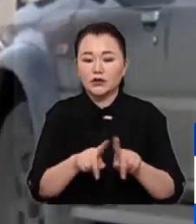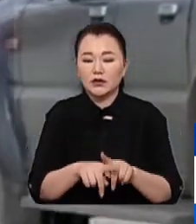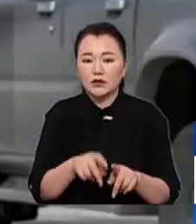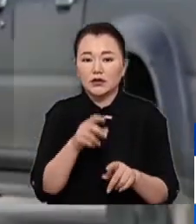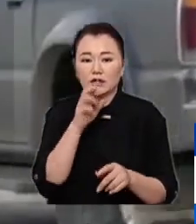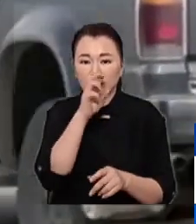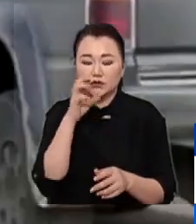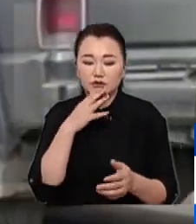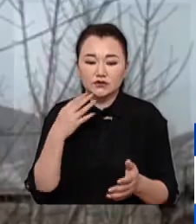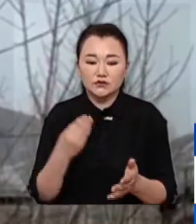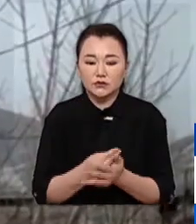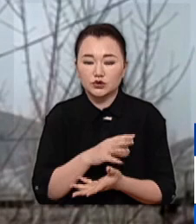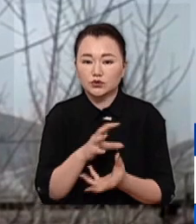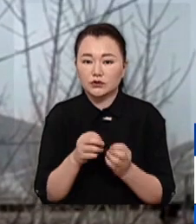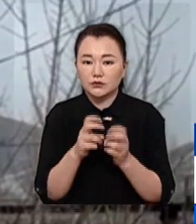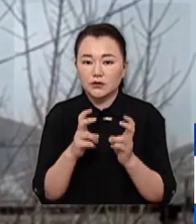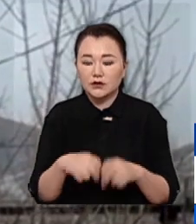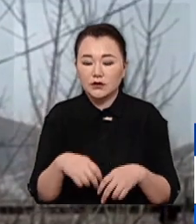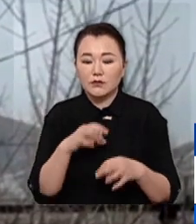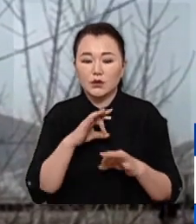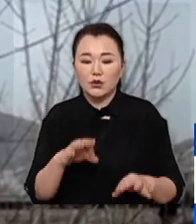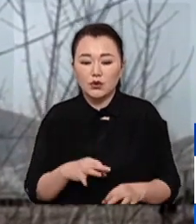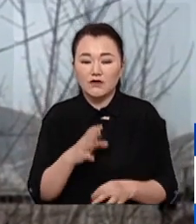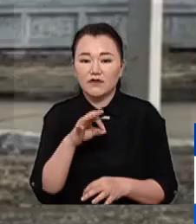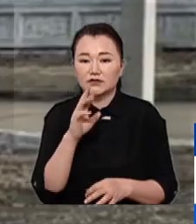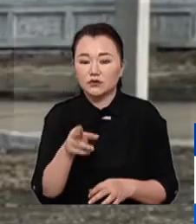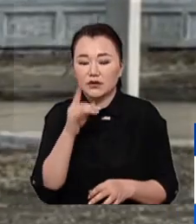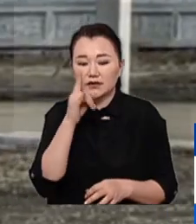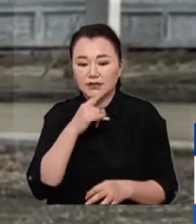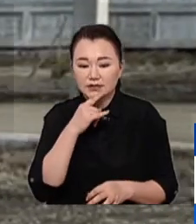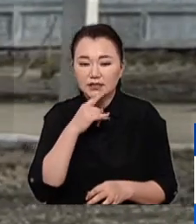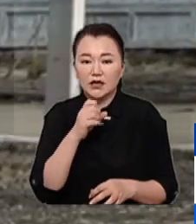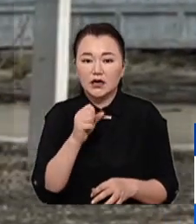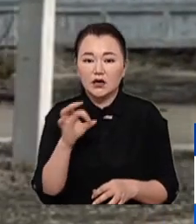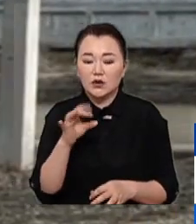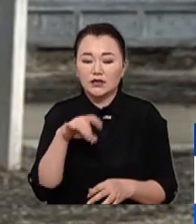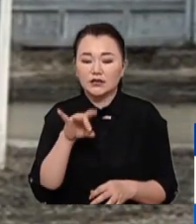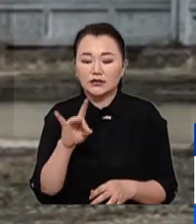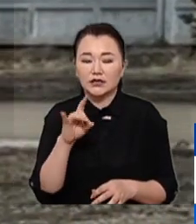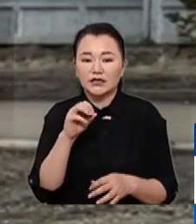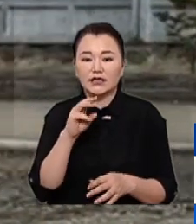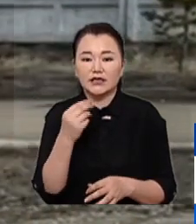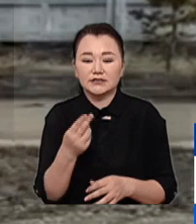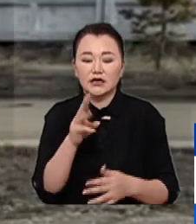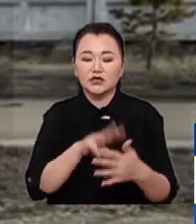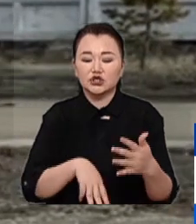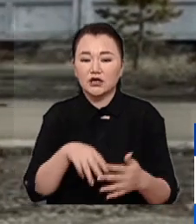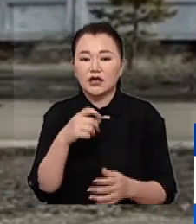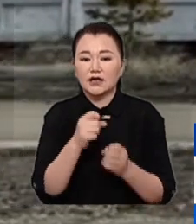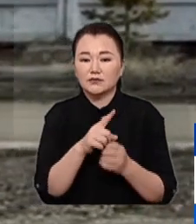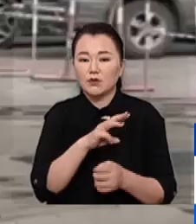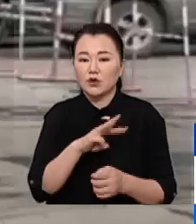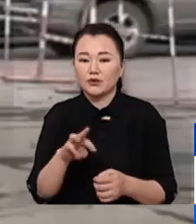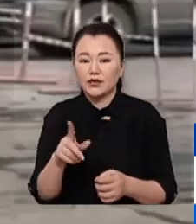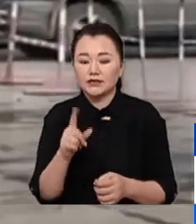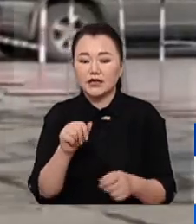государственную собственность. По результатам проверки прокуратуры Восточного Казахстана, АО «Риддер ТЭЦ» оштрафовали на 11 миллионов тенге